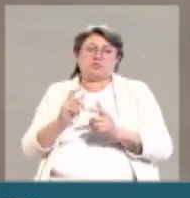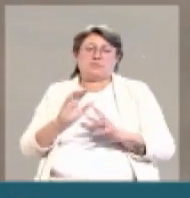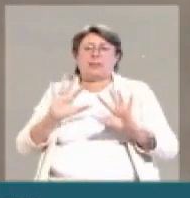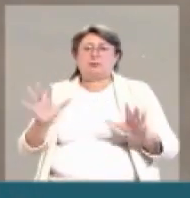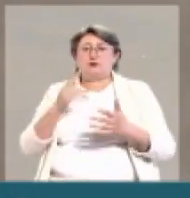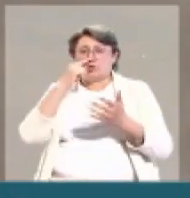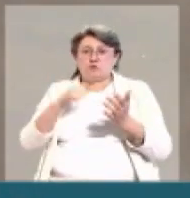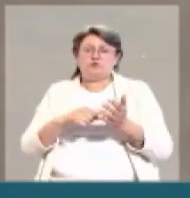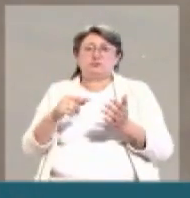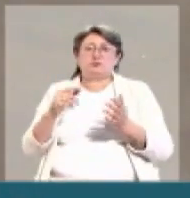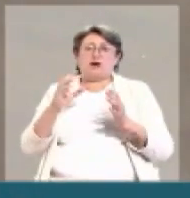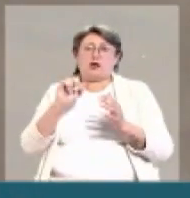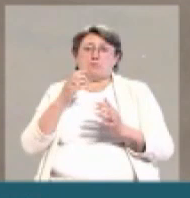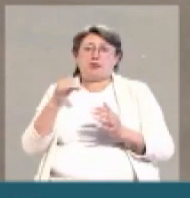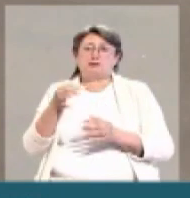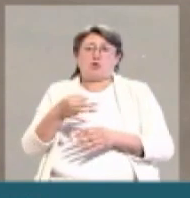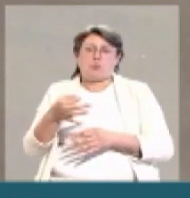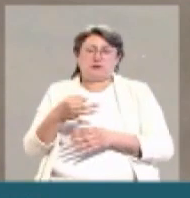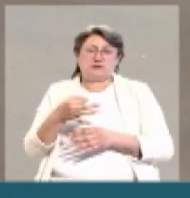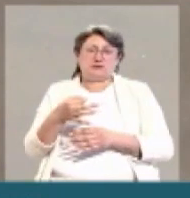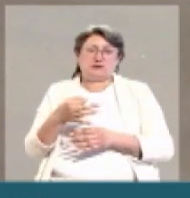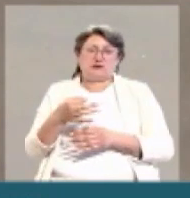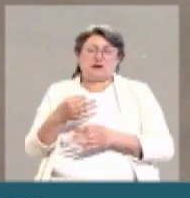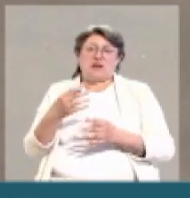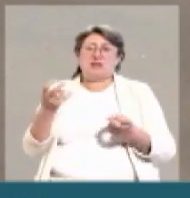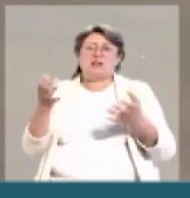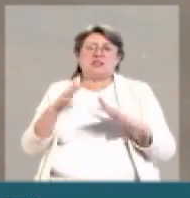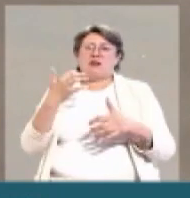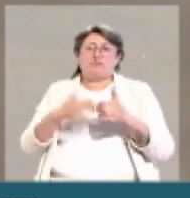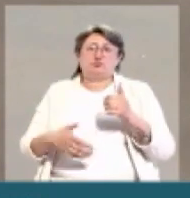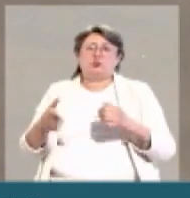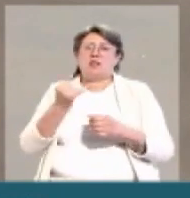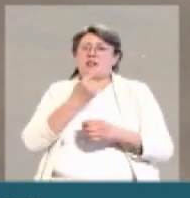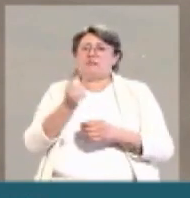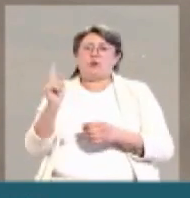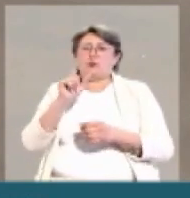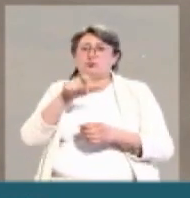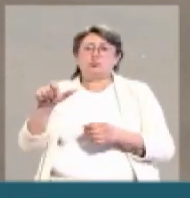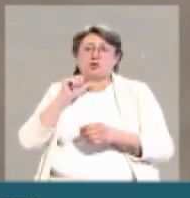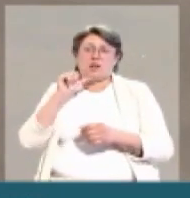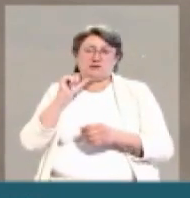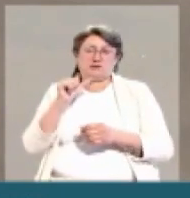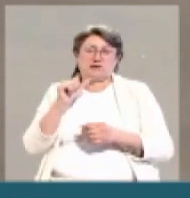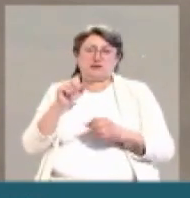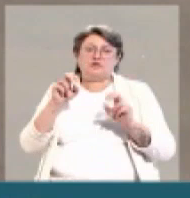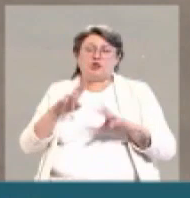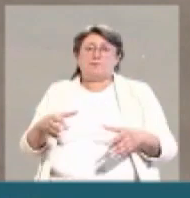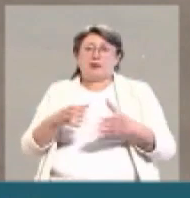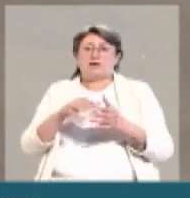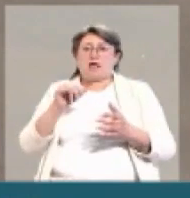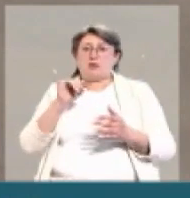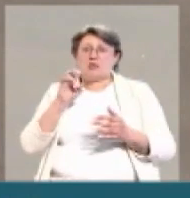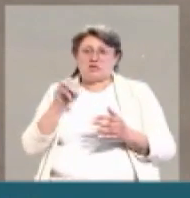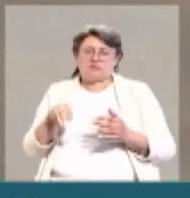События, случившиеся в Абайской области, не оставили равнодушными ни одного кустанайца. Члены партии